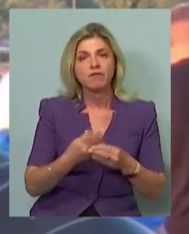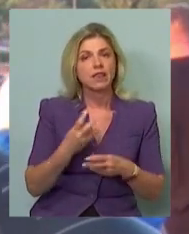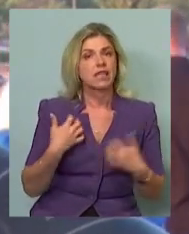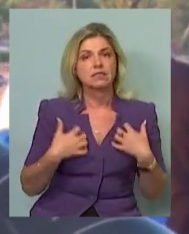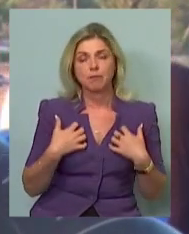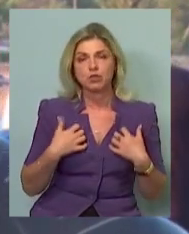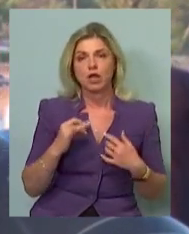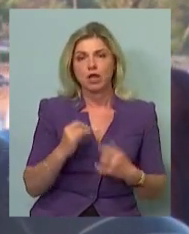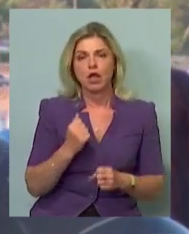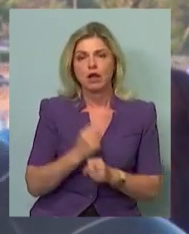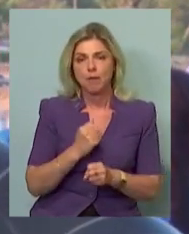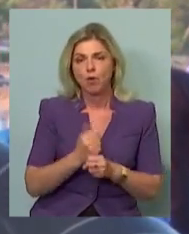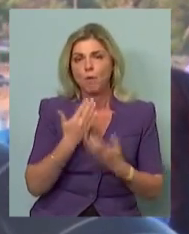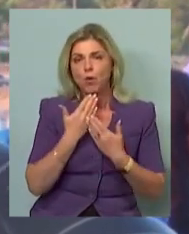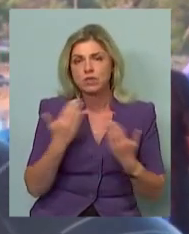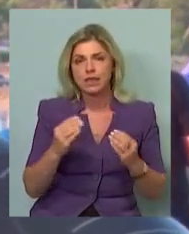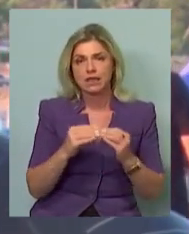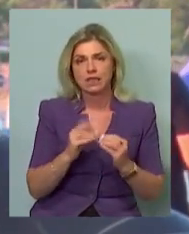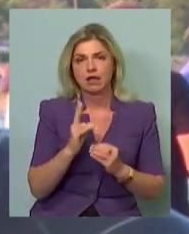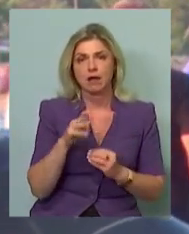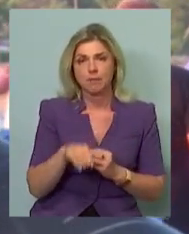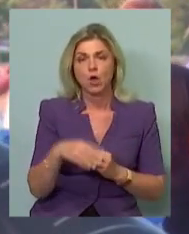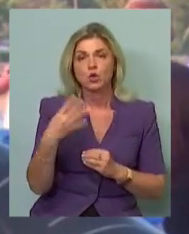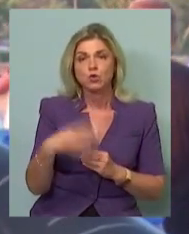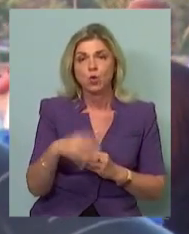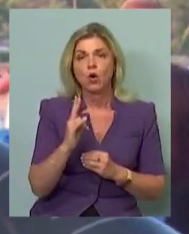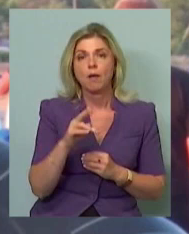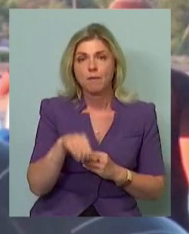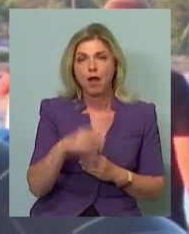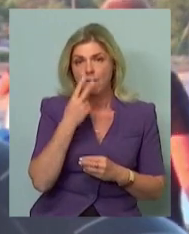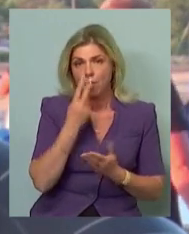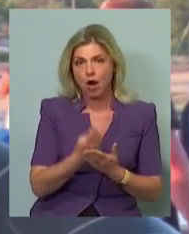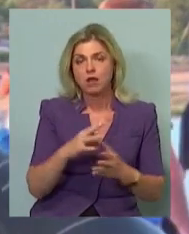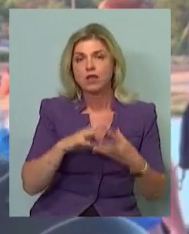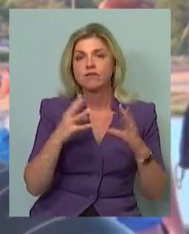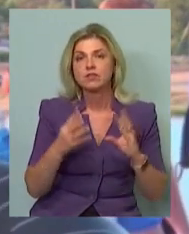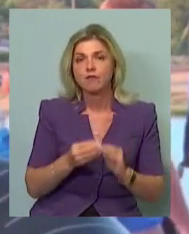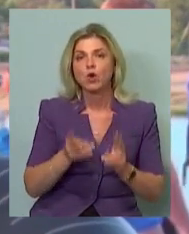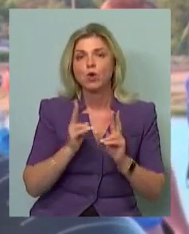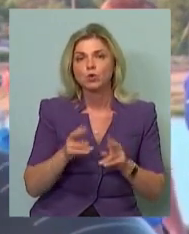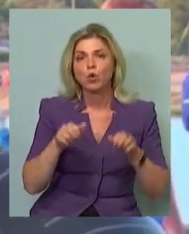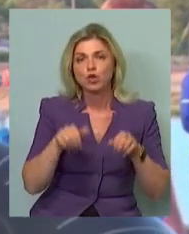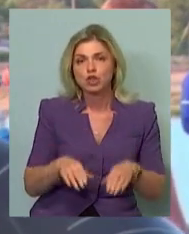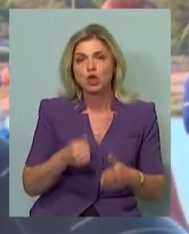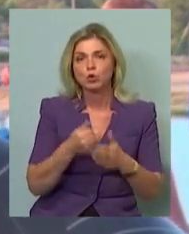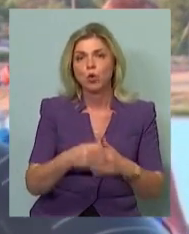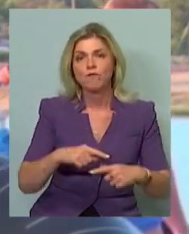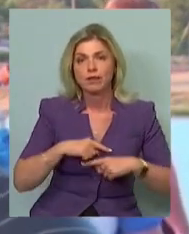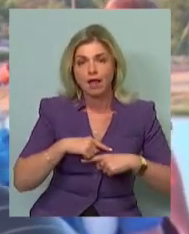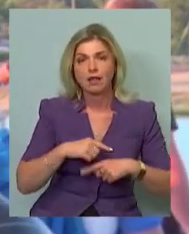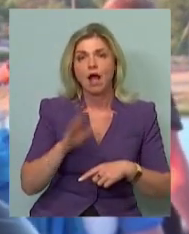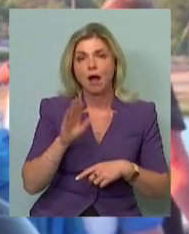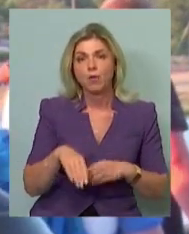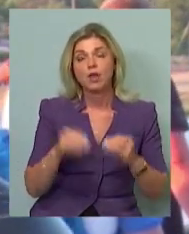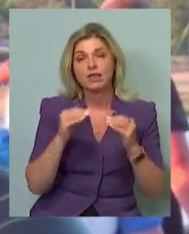і працювати останні 10 кілометрів. Тобто 40 кілометрів покажуть взагалі, хто вирішить дійти до фіналу. І потім ось на